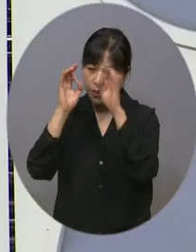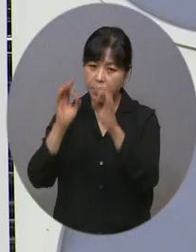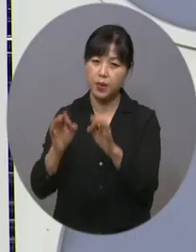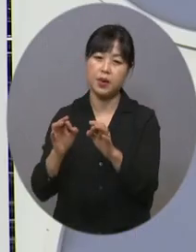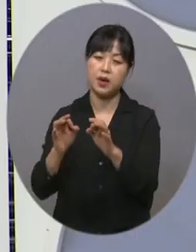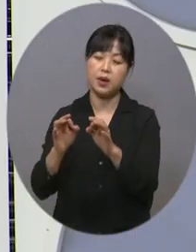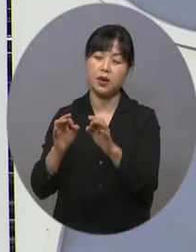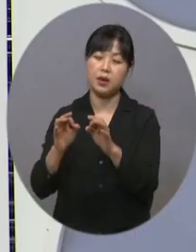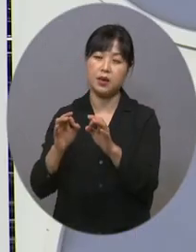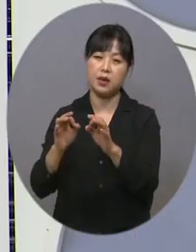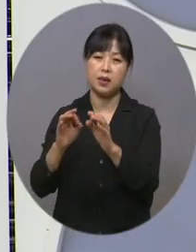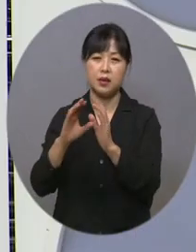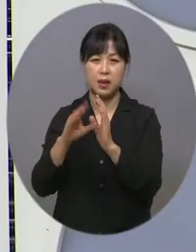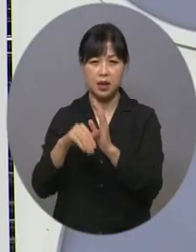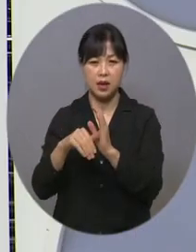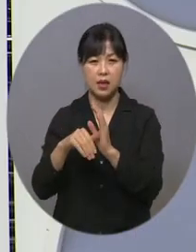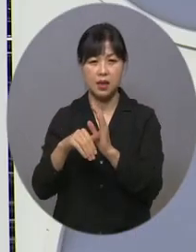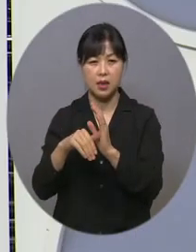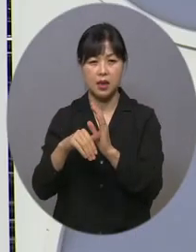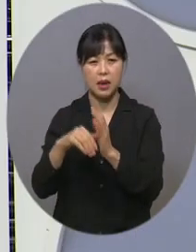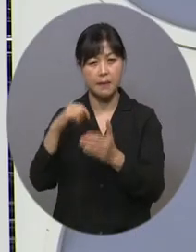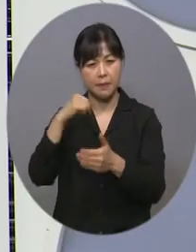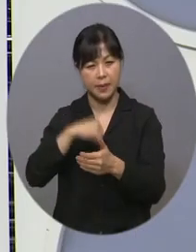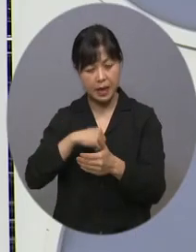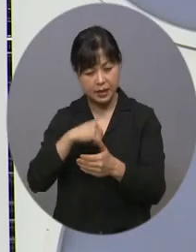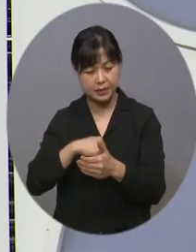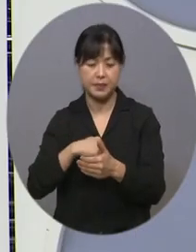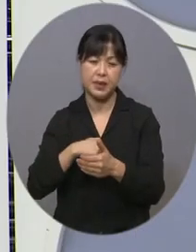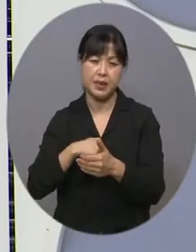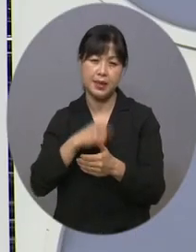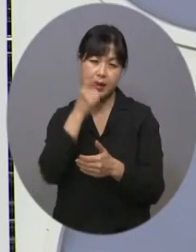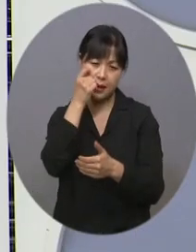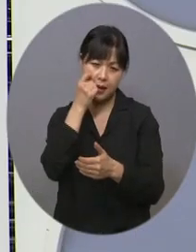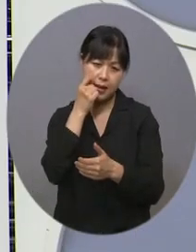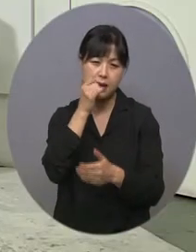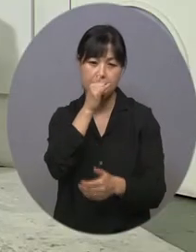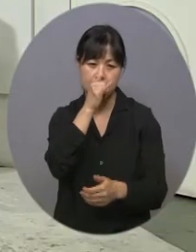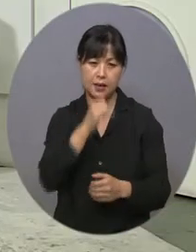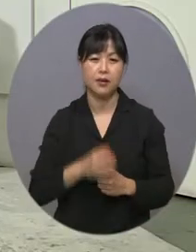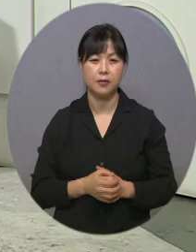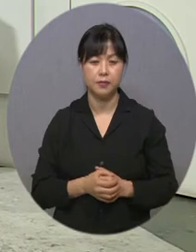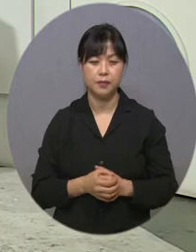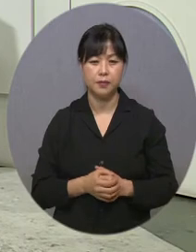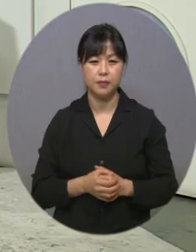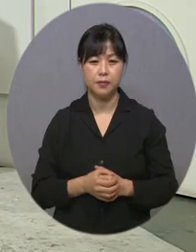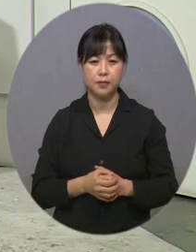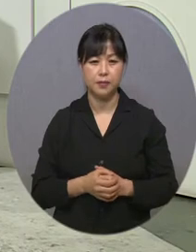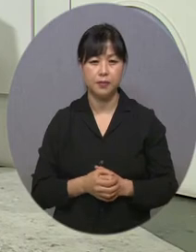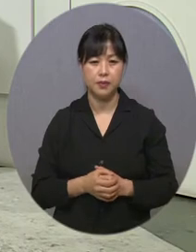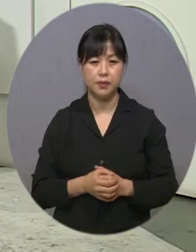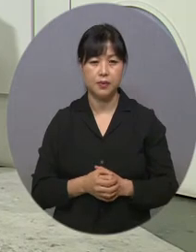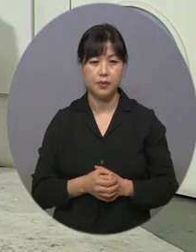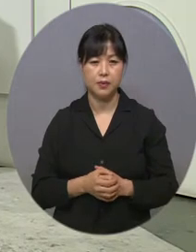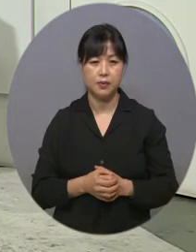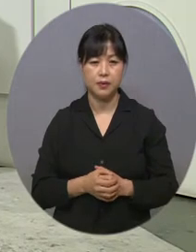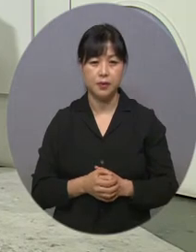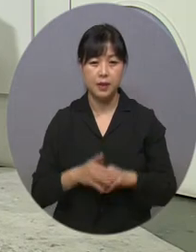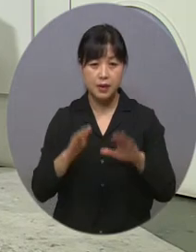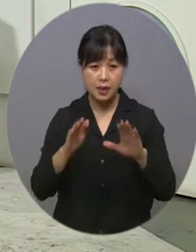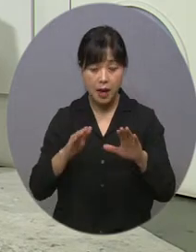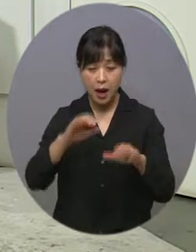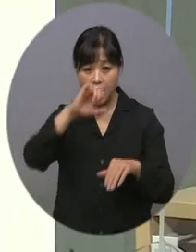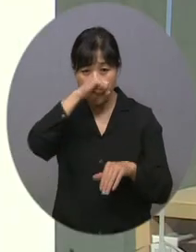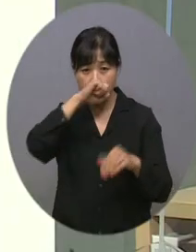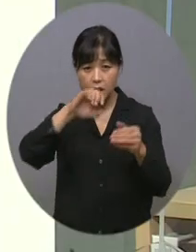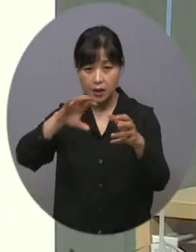예. 그런 것을 볼 때 가슴이 참 뭉클하다고요. 네, 예. 이런 거 저런 것을 이제는 아프리카도